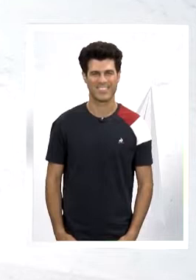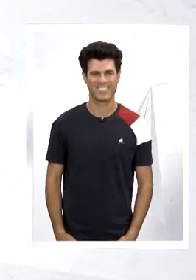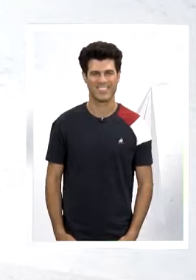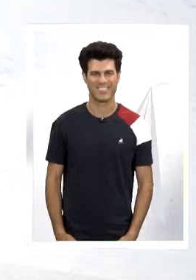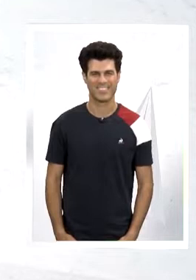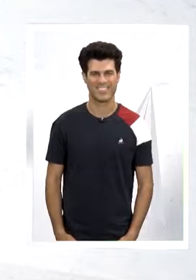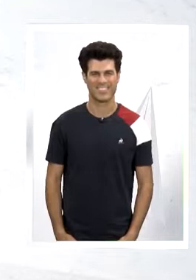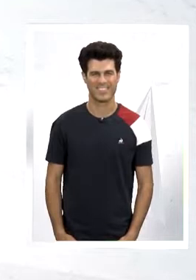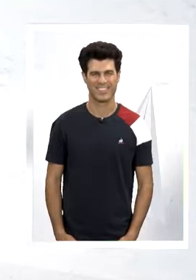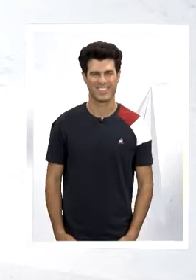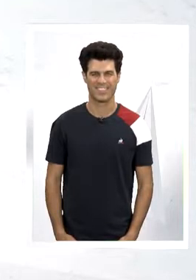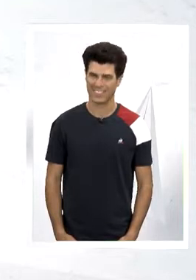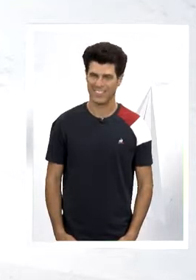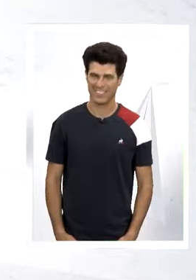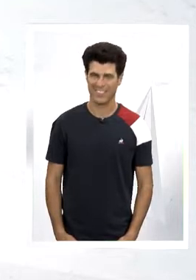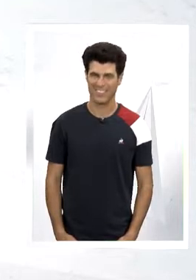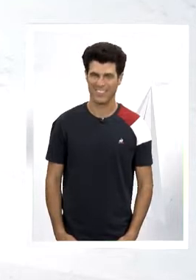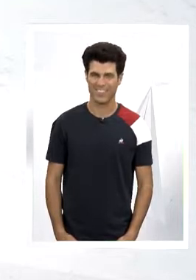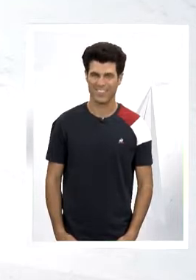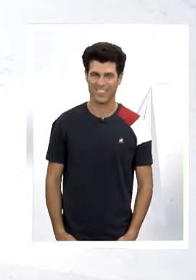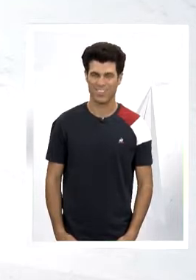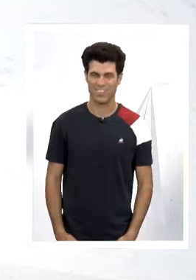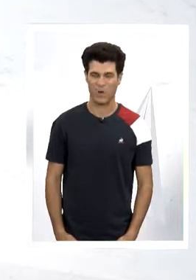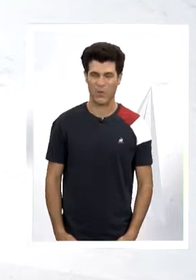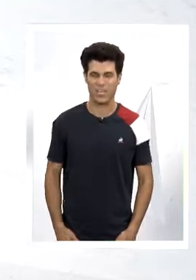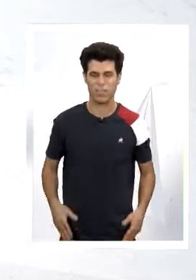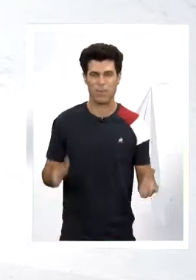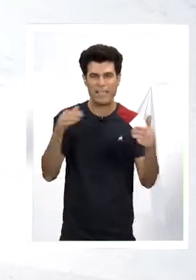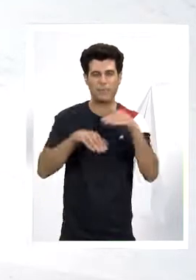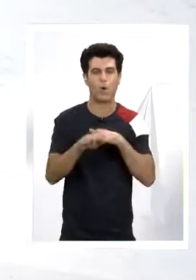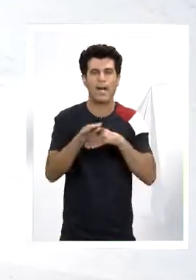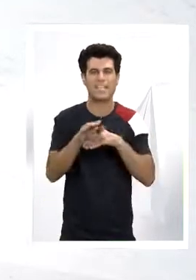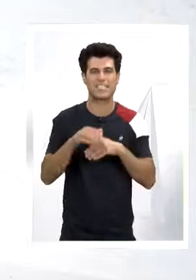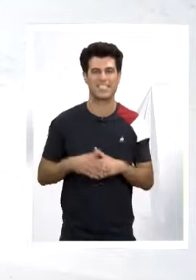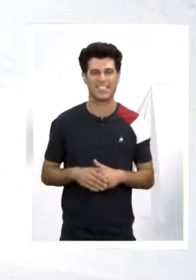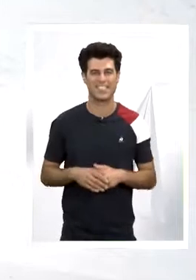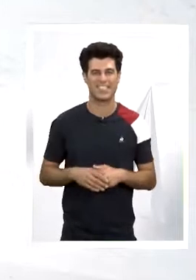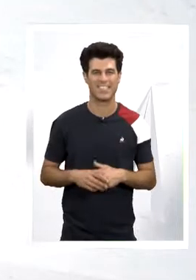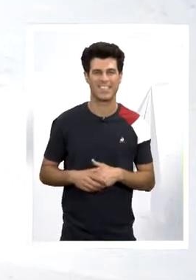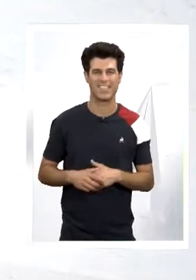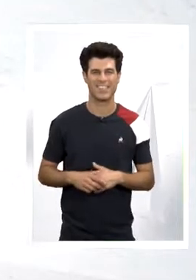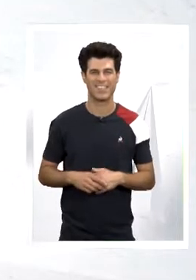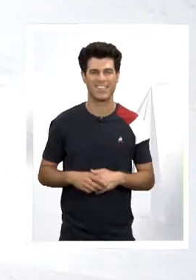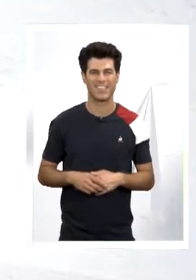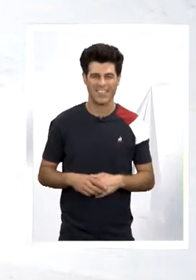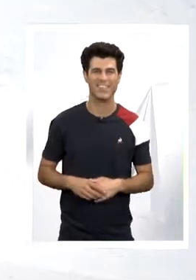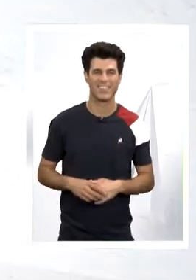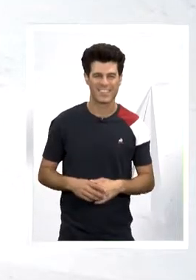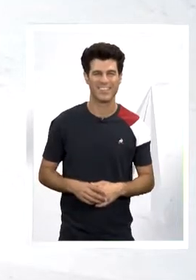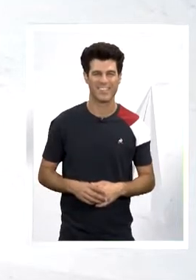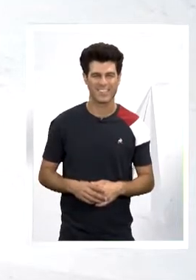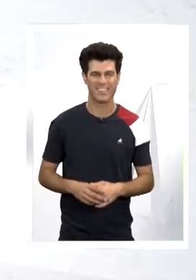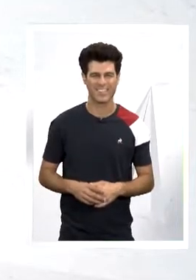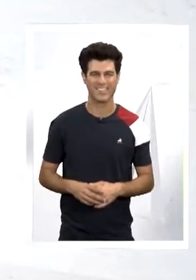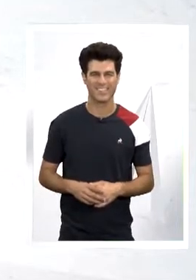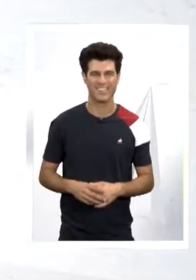מה יש לו? יש בו גם חור באמצע שאפשר להיכנס ולהתחבא. וואו, אפשר לעשות בית בתוך העץ. כן, ויש